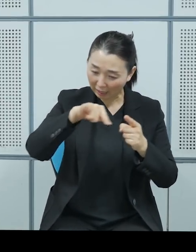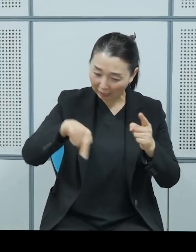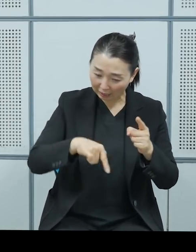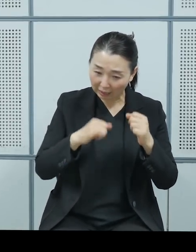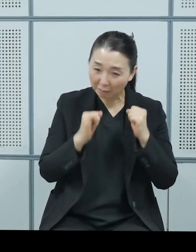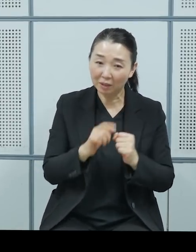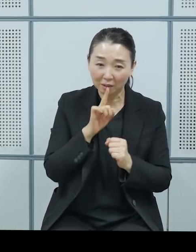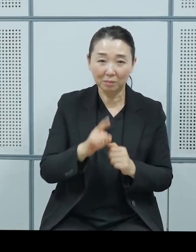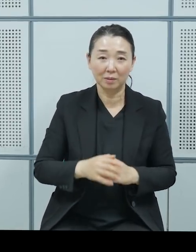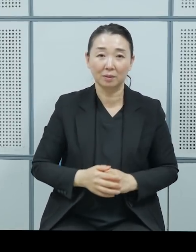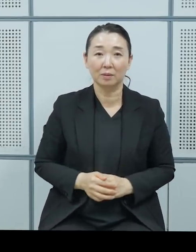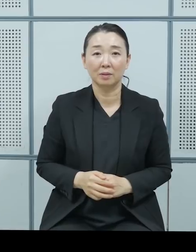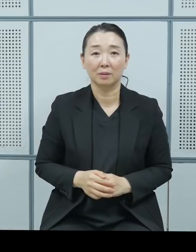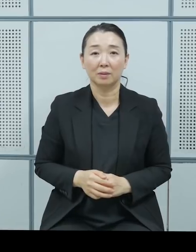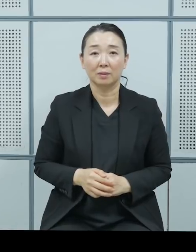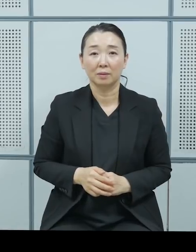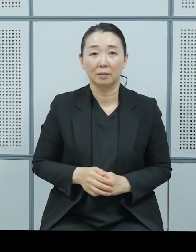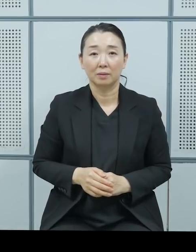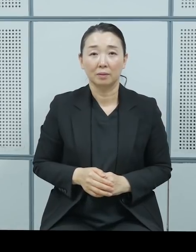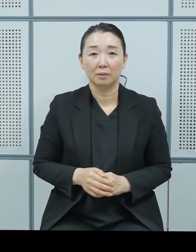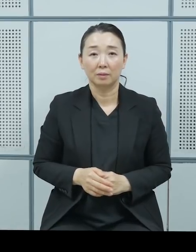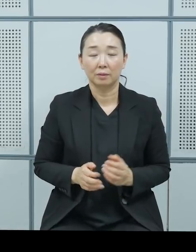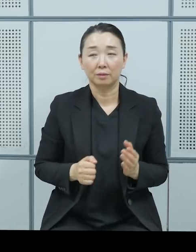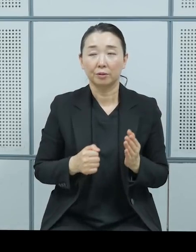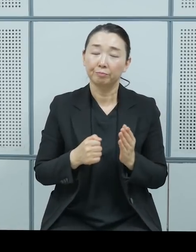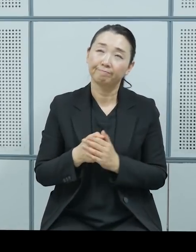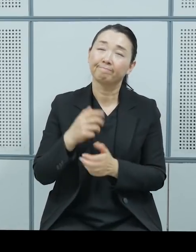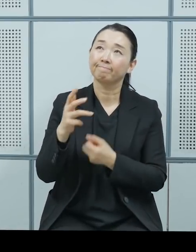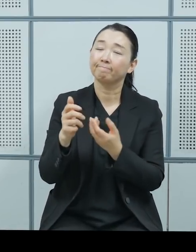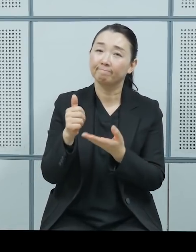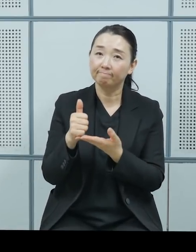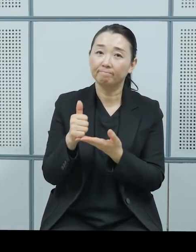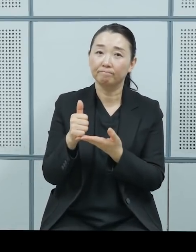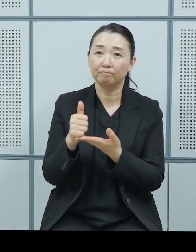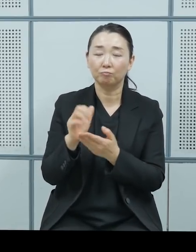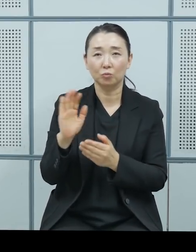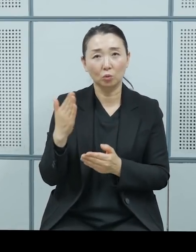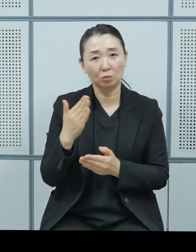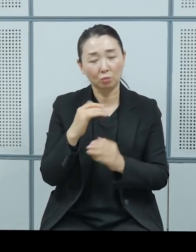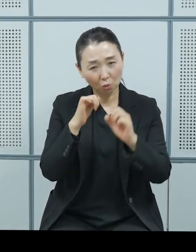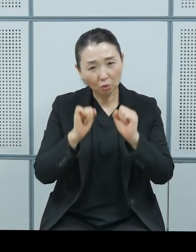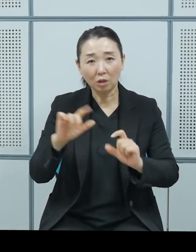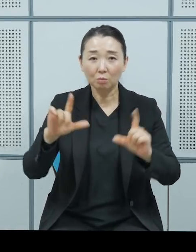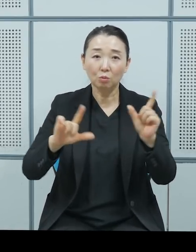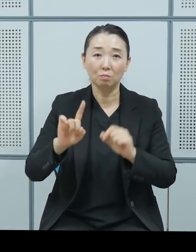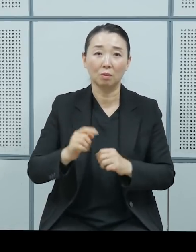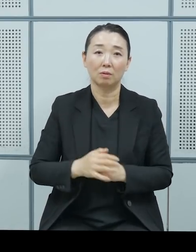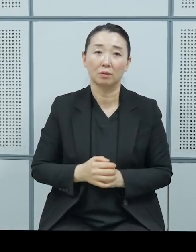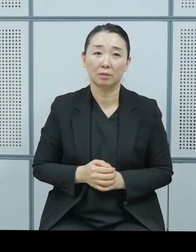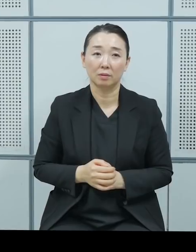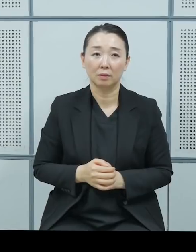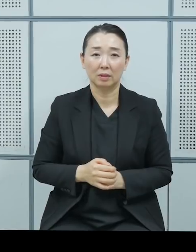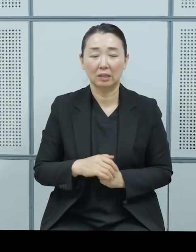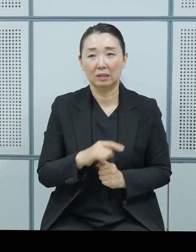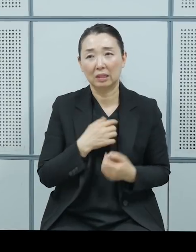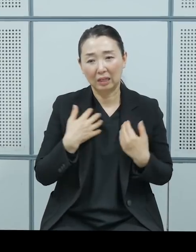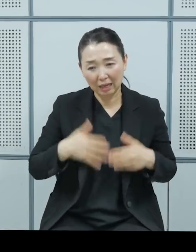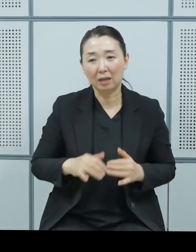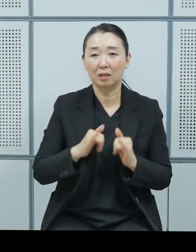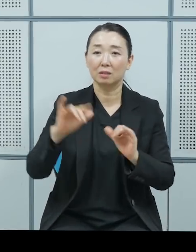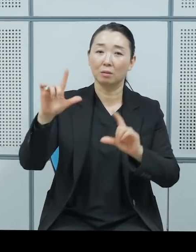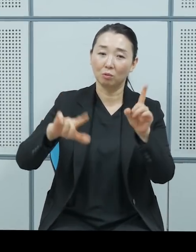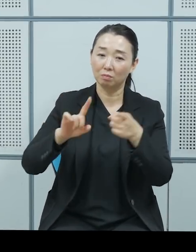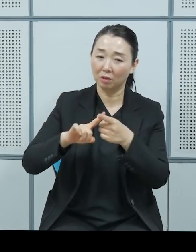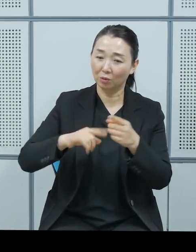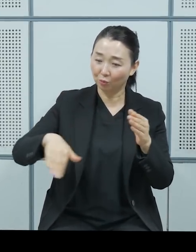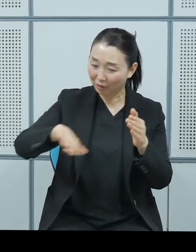계시다는 거예요. 그래서 가만히 들면 하나님이 오늘날 현존하시는 모습은 가장 약한 자의 모습으로